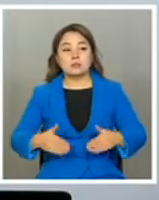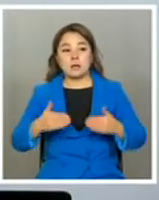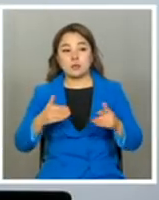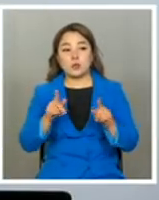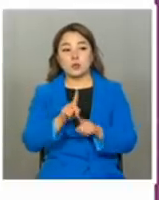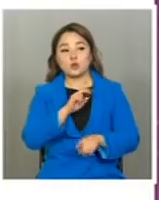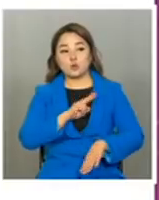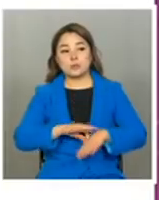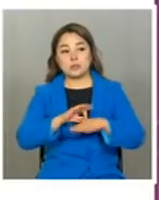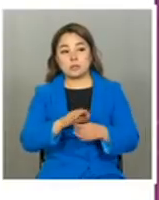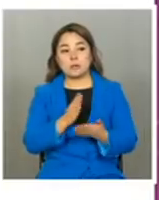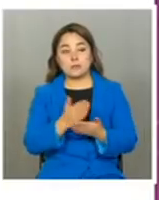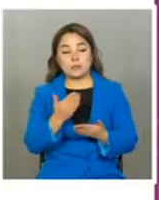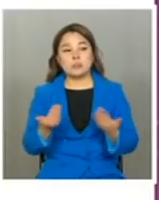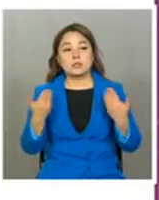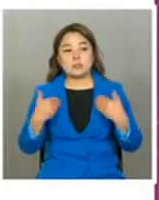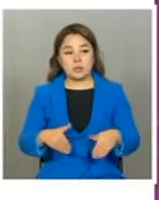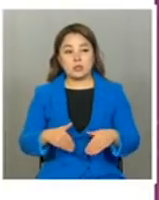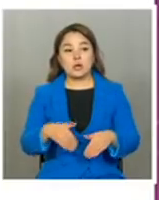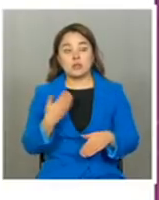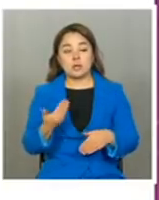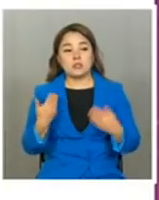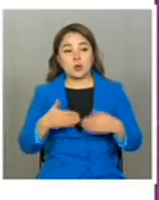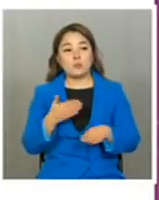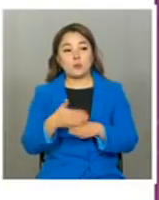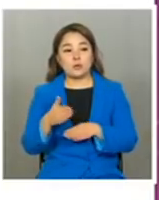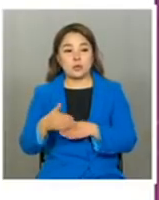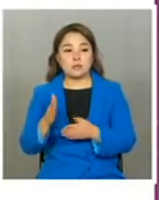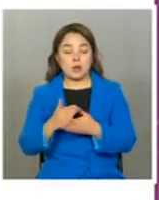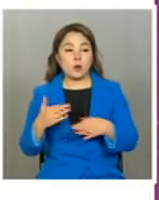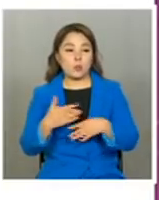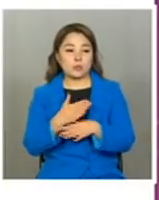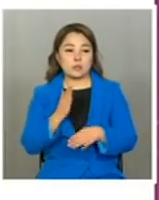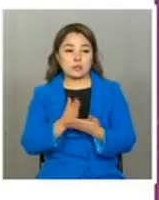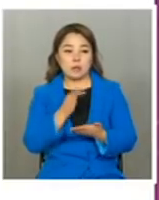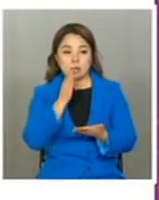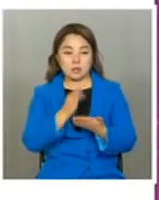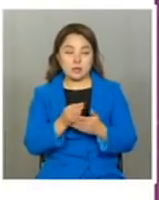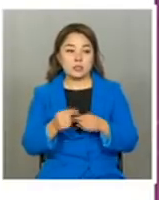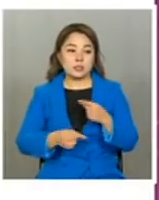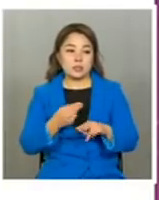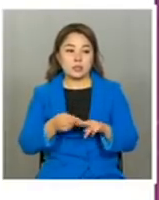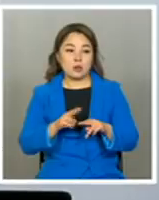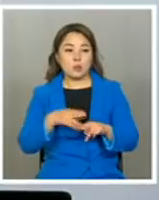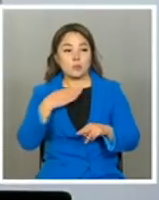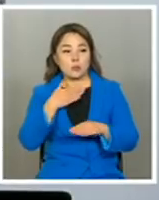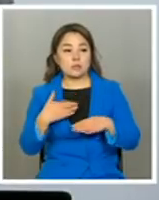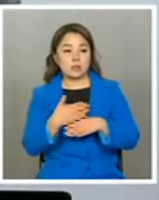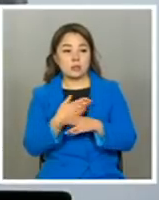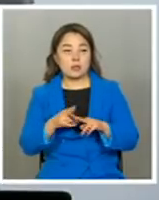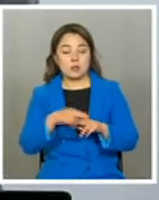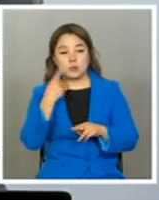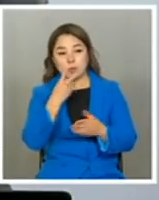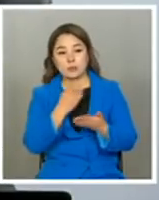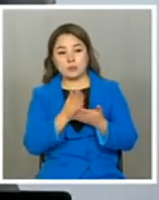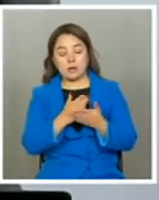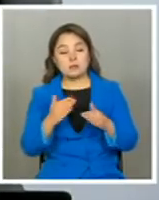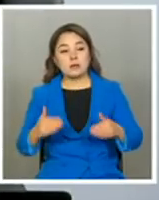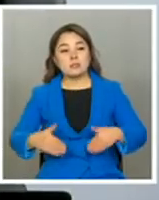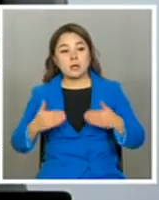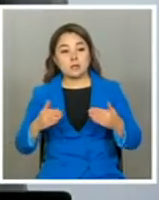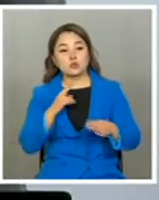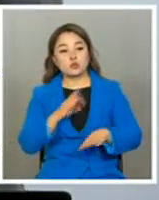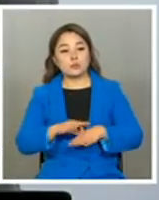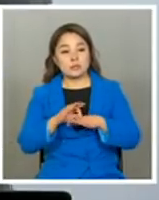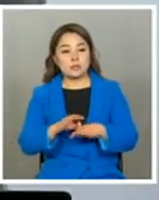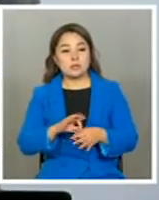жұмыс кезінде дене және де дене бөліктері қозғалады. Келесі бұлшықеттер күйі. Статикалық жұмыс